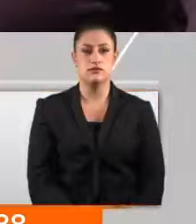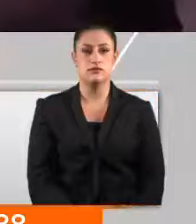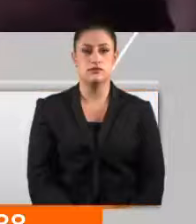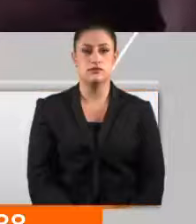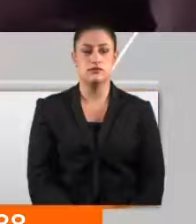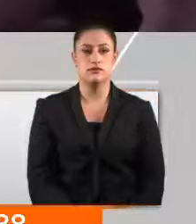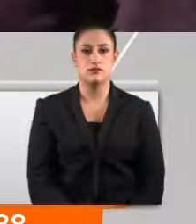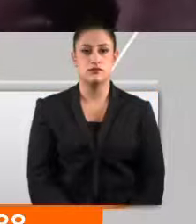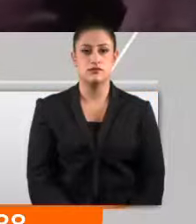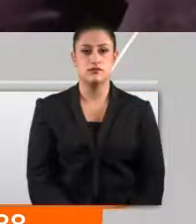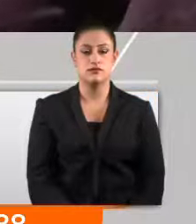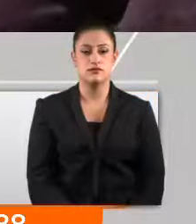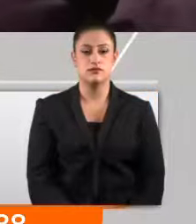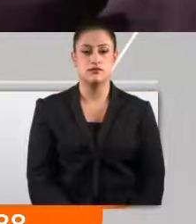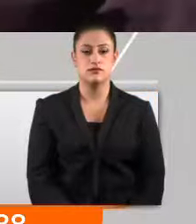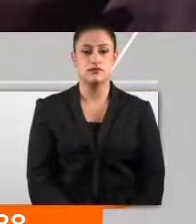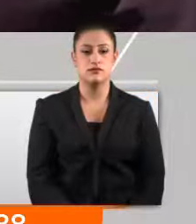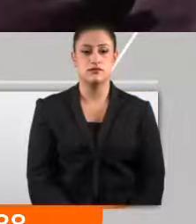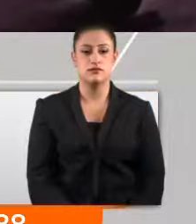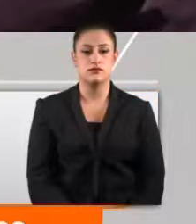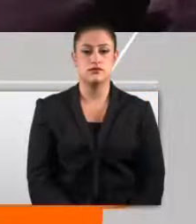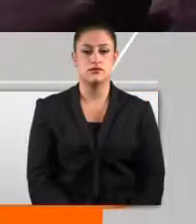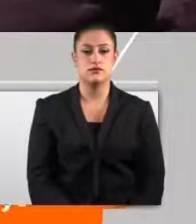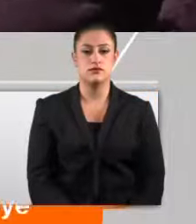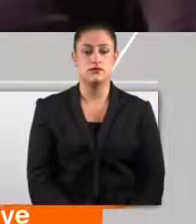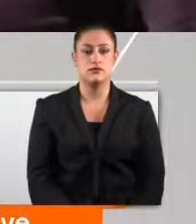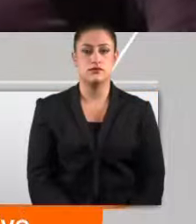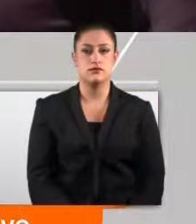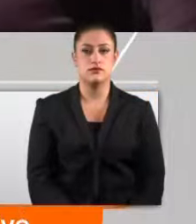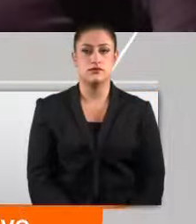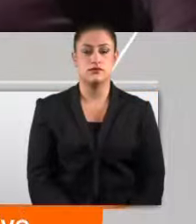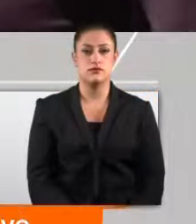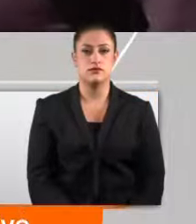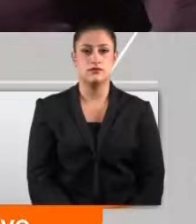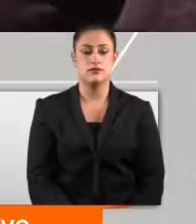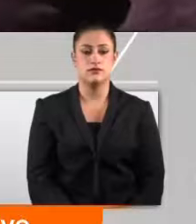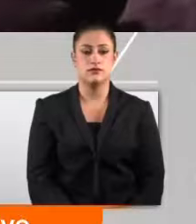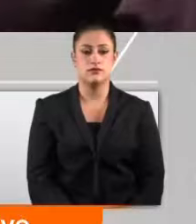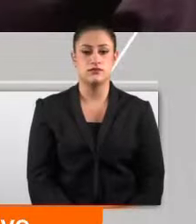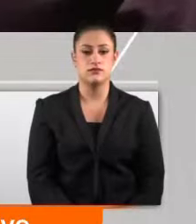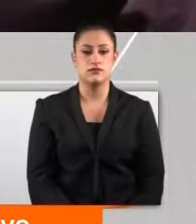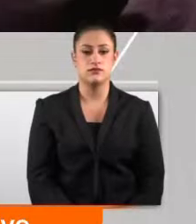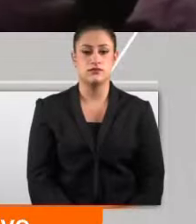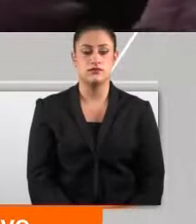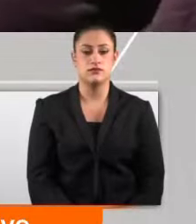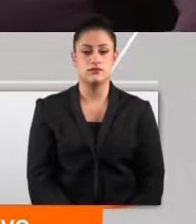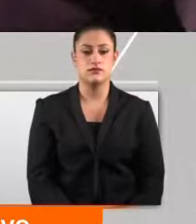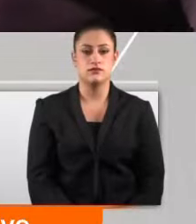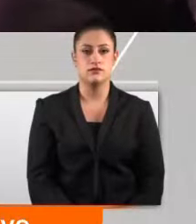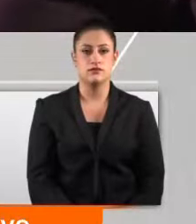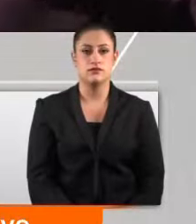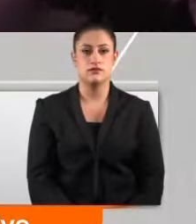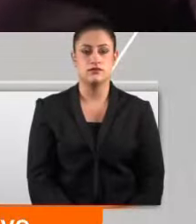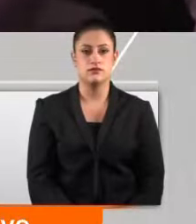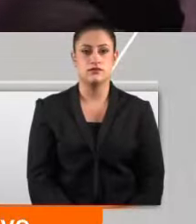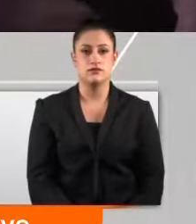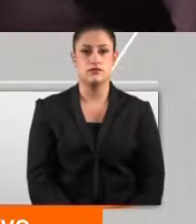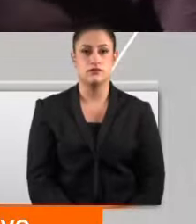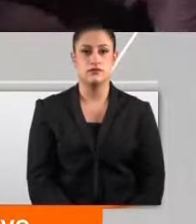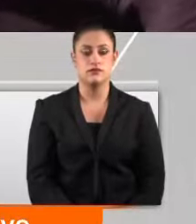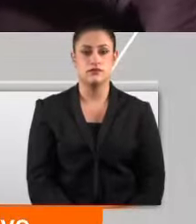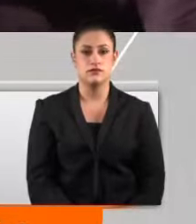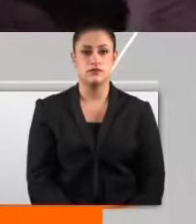senin yanında kalıyor, nafaka ödemene gerek yok dedi bana. O ödememi istemediği, ödeme dediği nafakaları da tekrar benden talep etti.